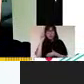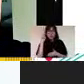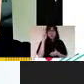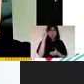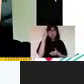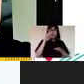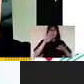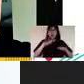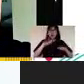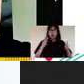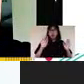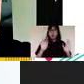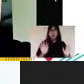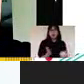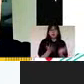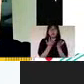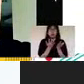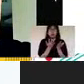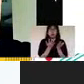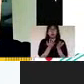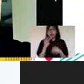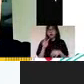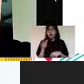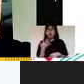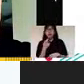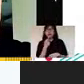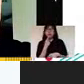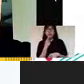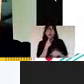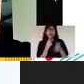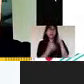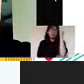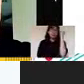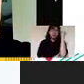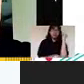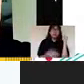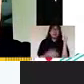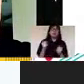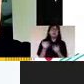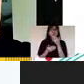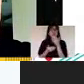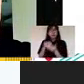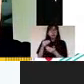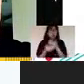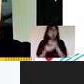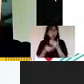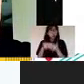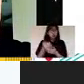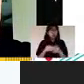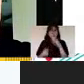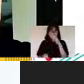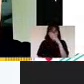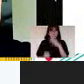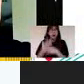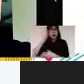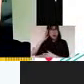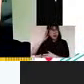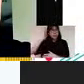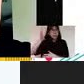bidang upaya untuk mengatasi kemiskinan sebetulnya bisa terus kita leverage ke depan gitu. Dan terakhir yang ingin